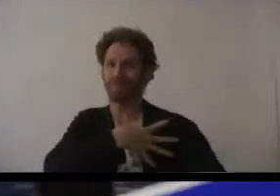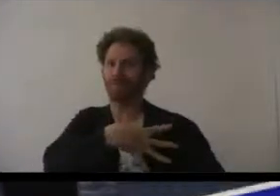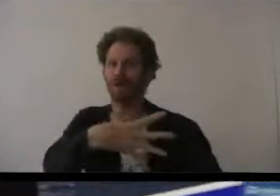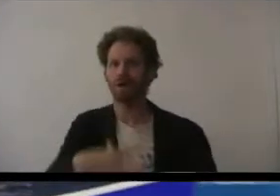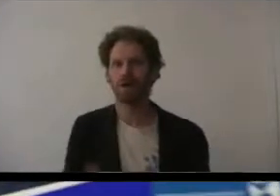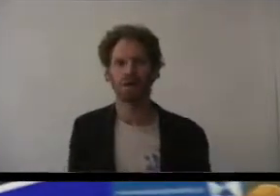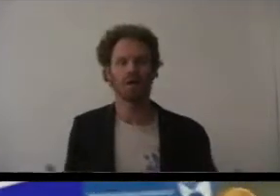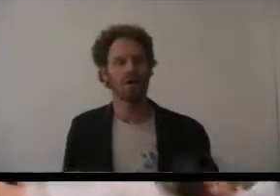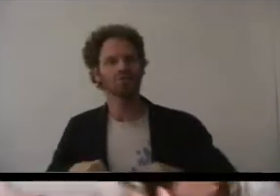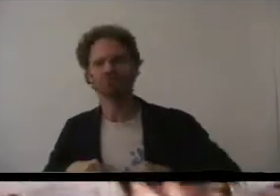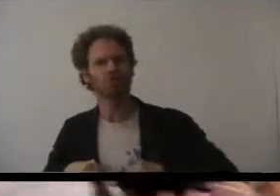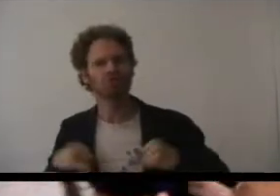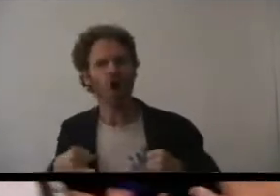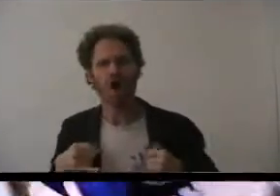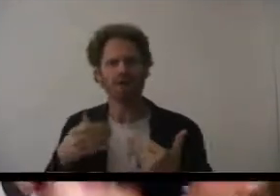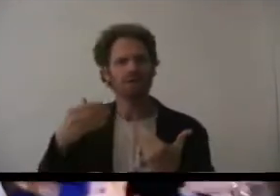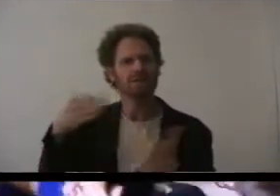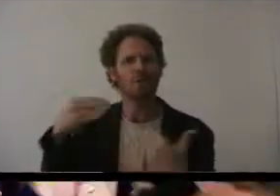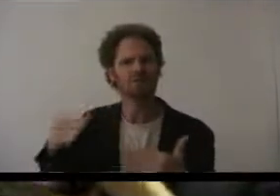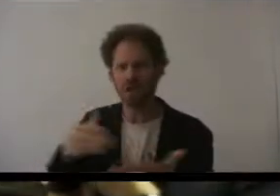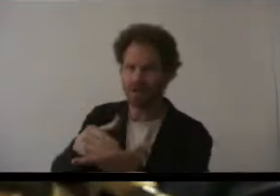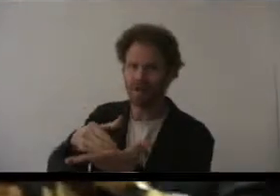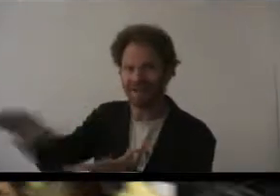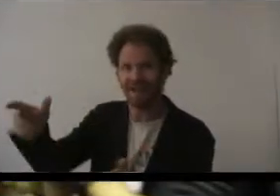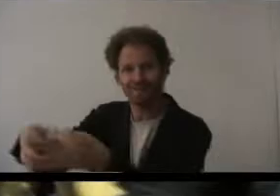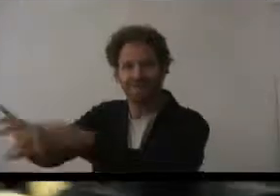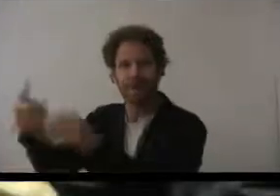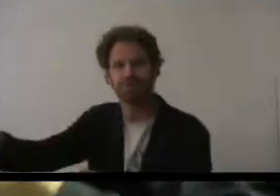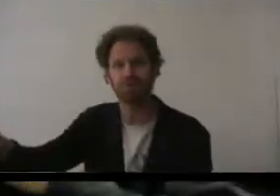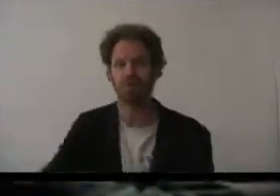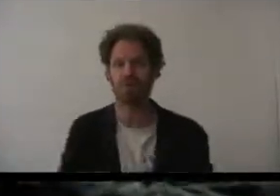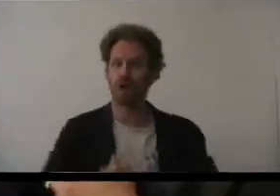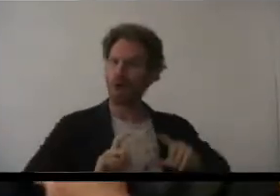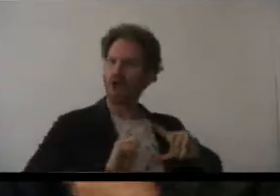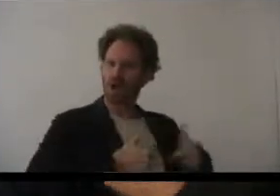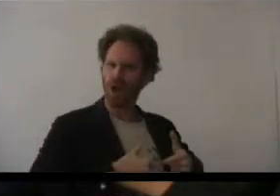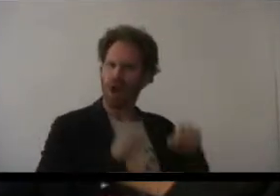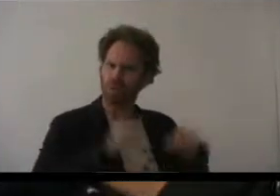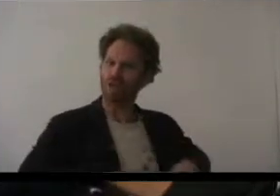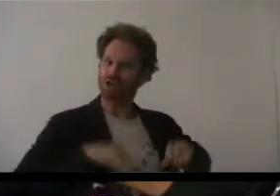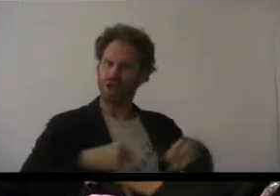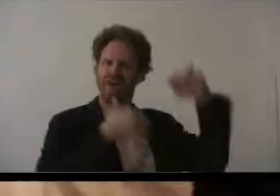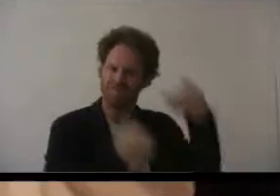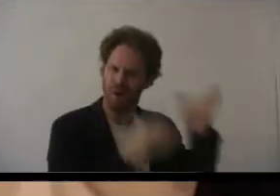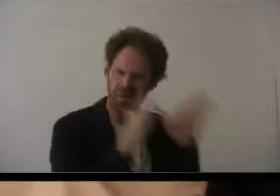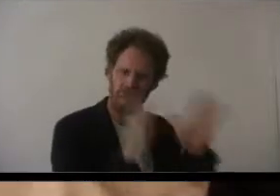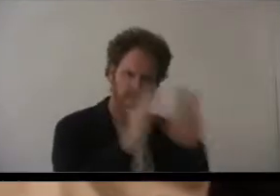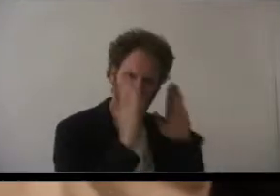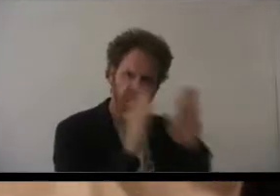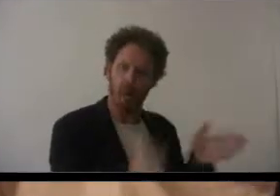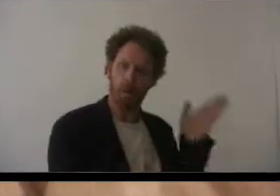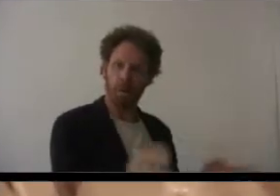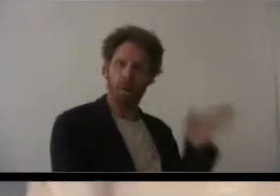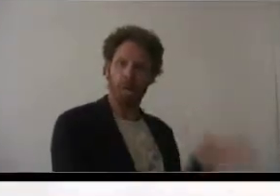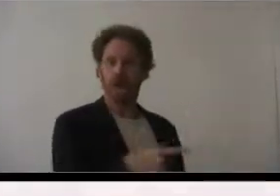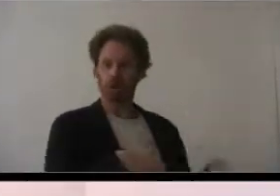les jeunes aient envie de réussir dans le pays qui est le leur. Pour que l'école puisse former les jeunes au monde de demain et non